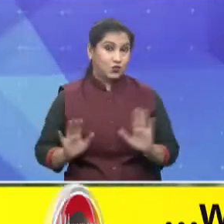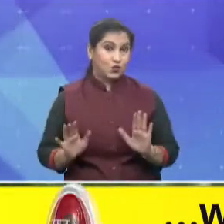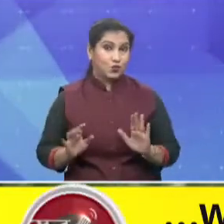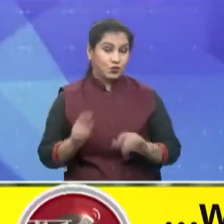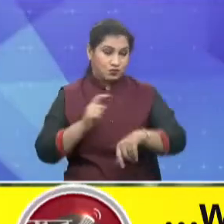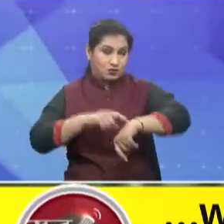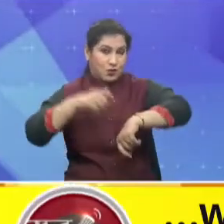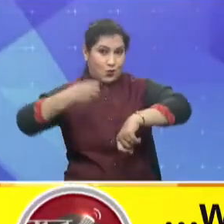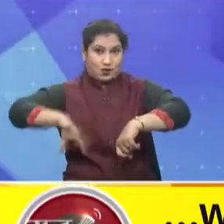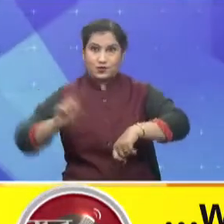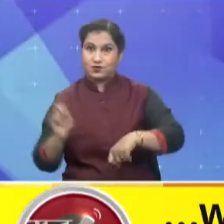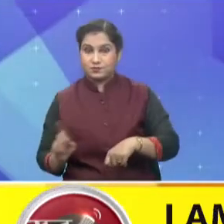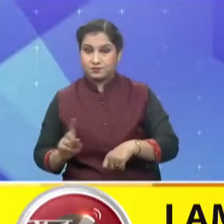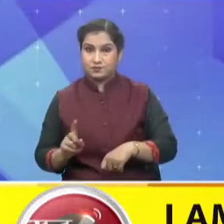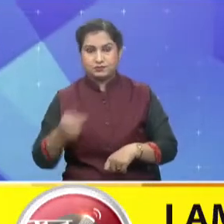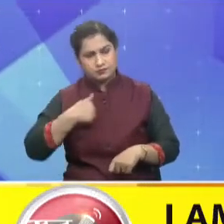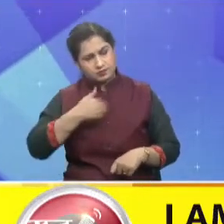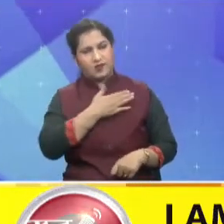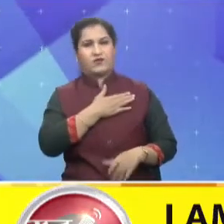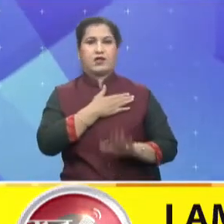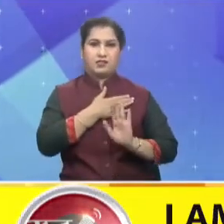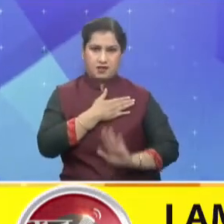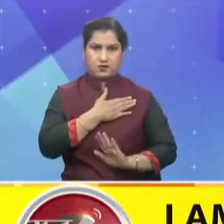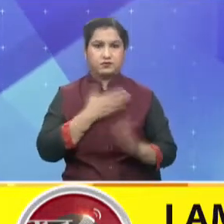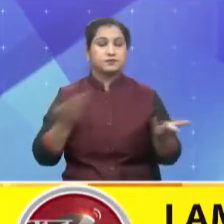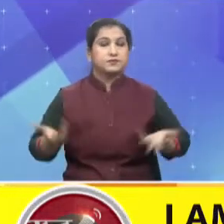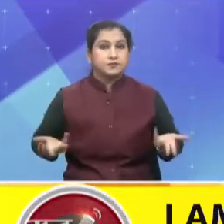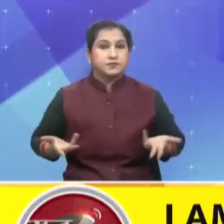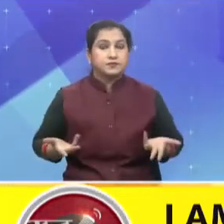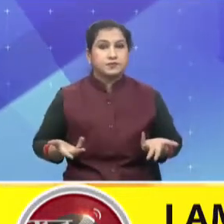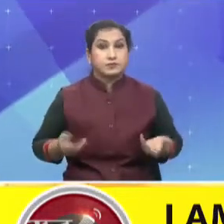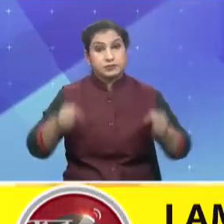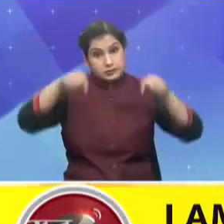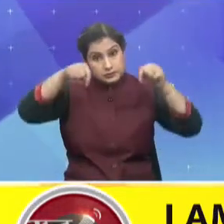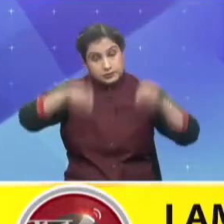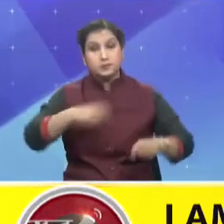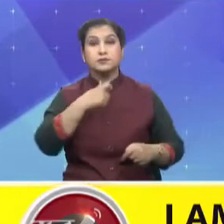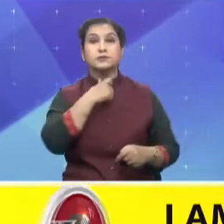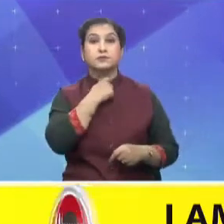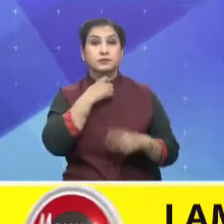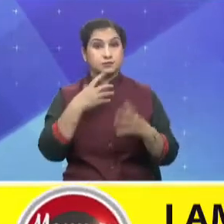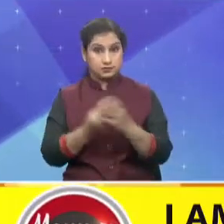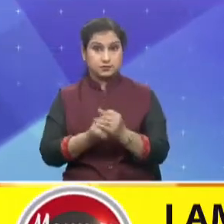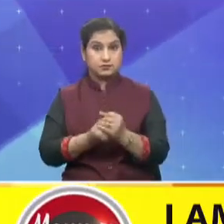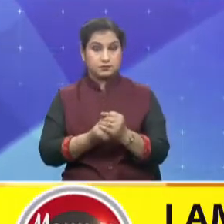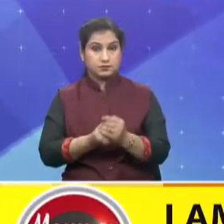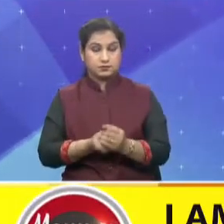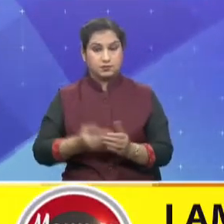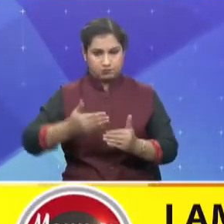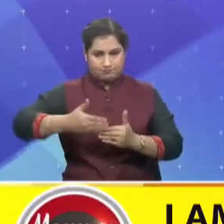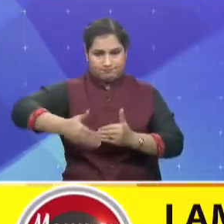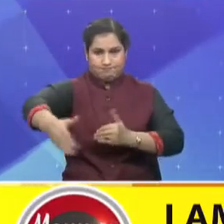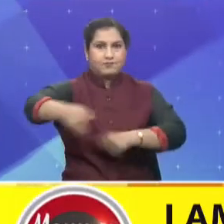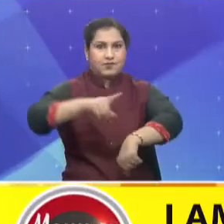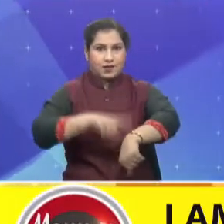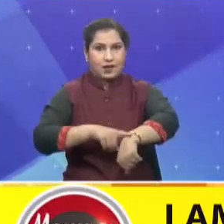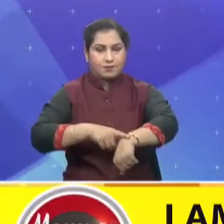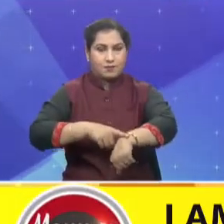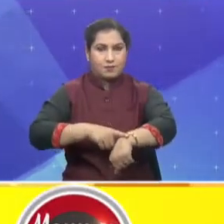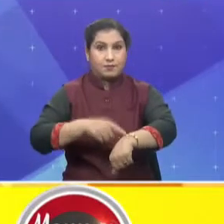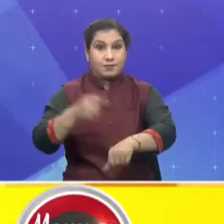कण गवाए। मुझे पूरा भरोसा है, इसी संकल्प के साथ आने